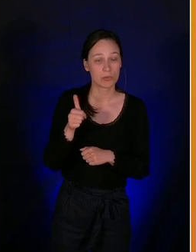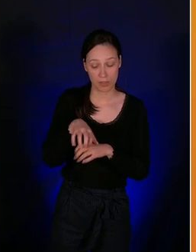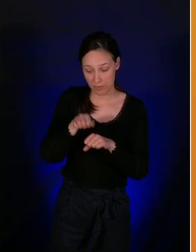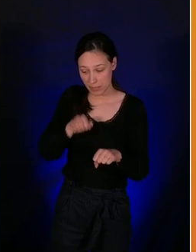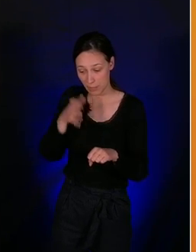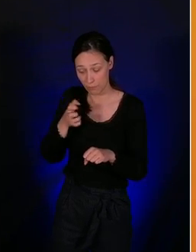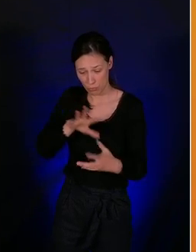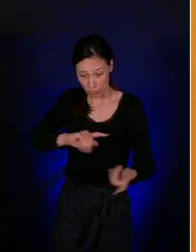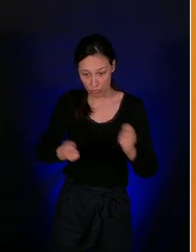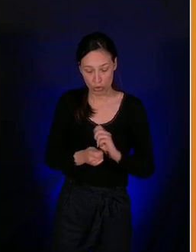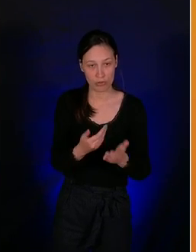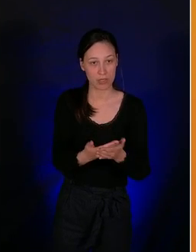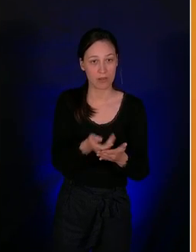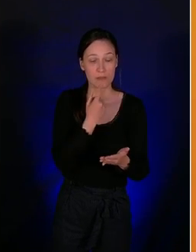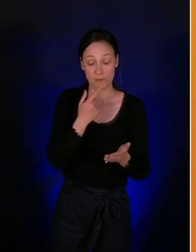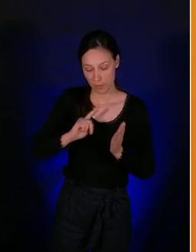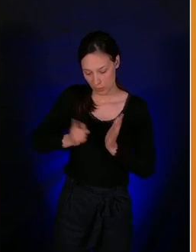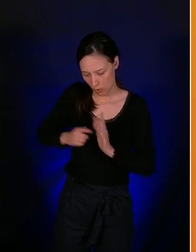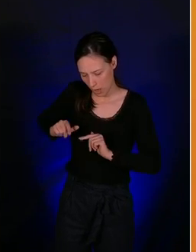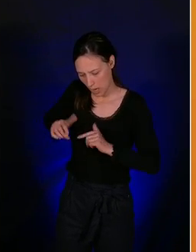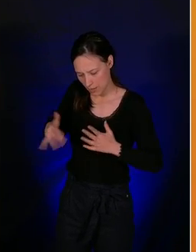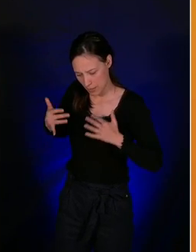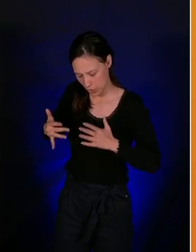renforce les droits existants et qui en intègre de nouveaux,